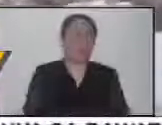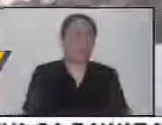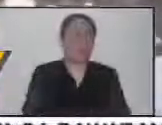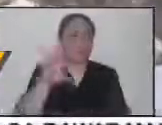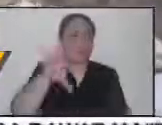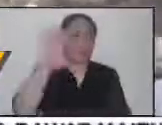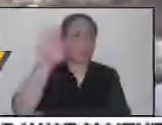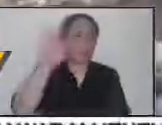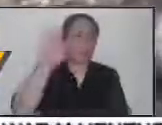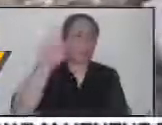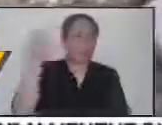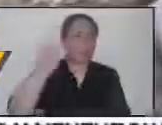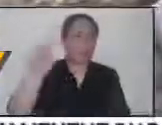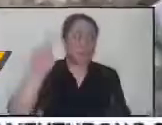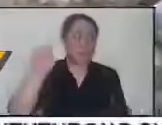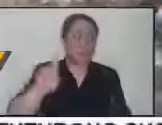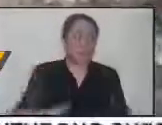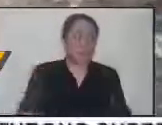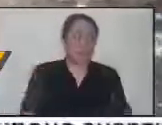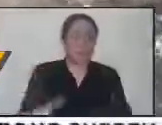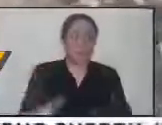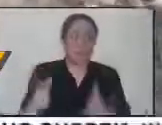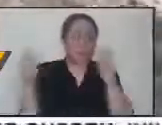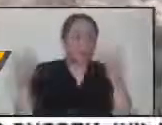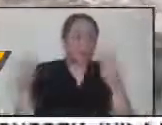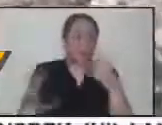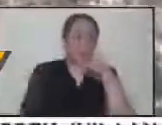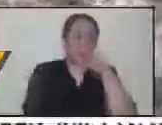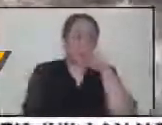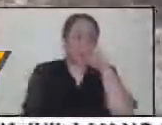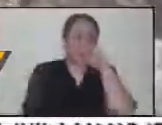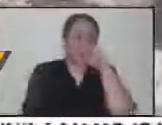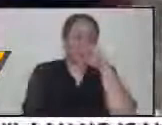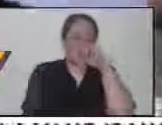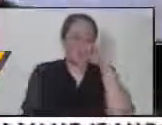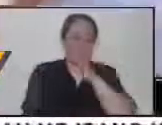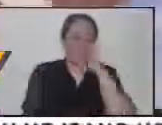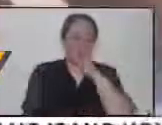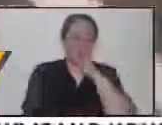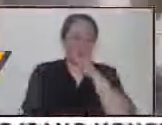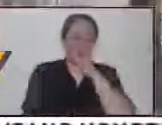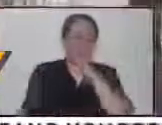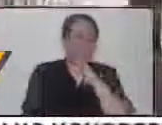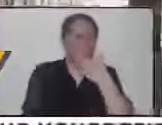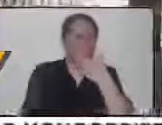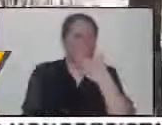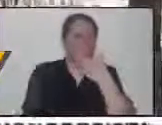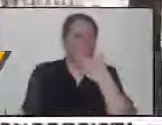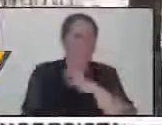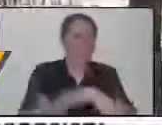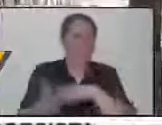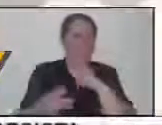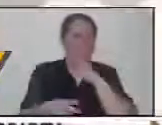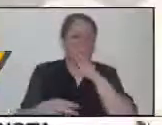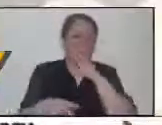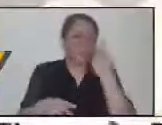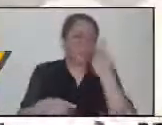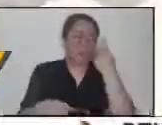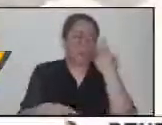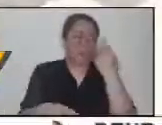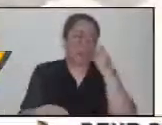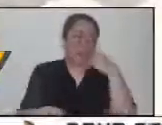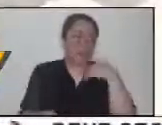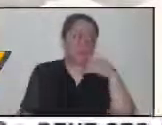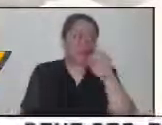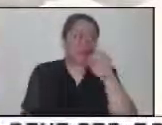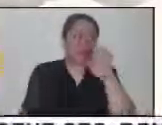ang Manila Bay ay hindi siya magdadalawang isip na ipasara ito. Samantala, puspusa naman ang ginagawang rehabilitasyon sa